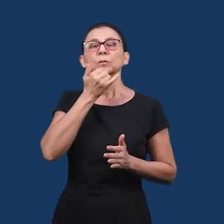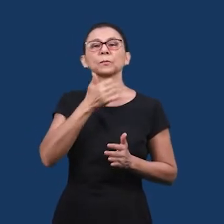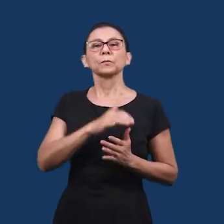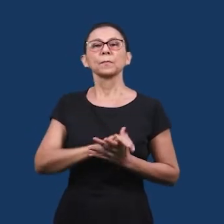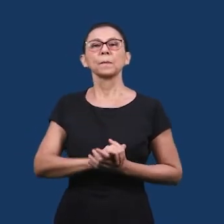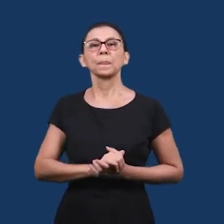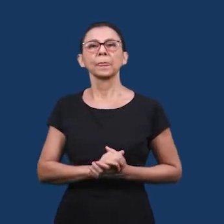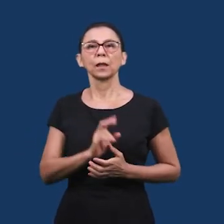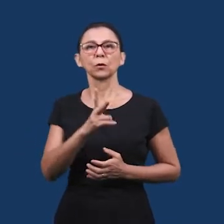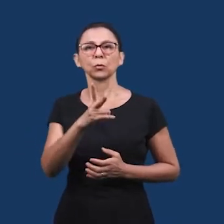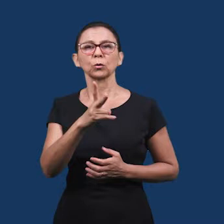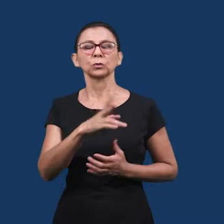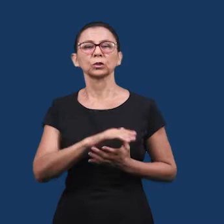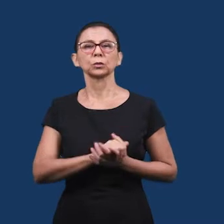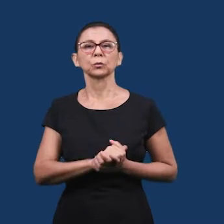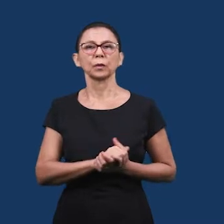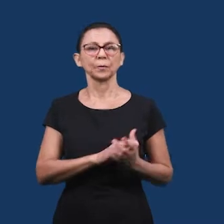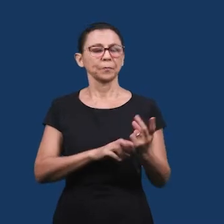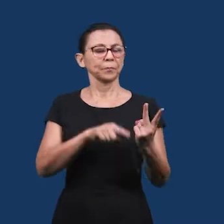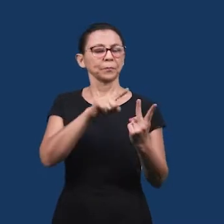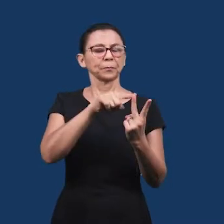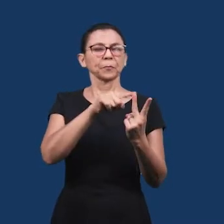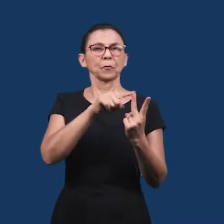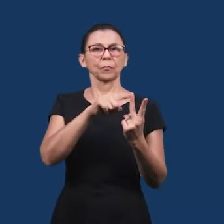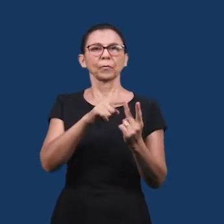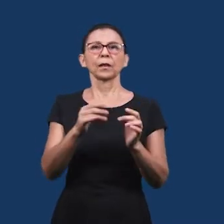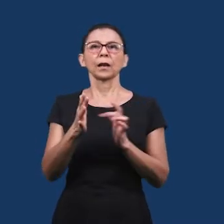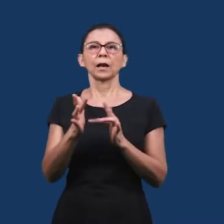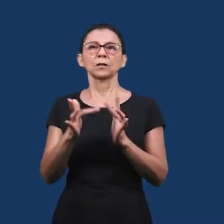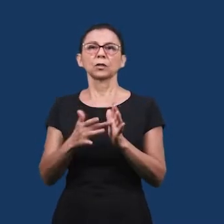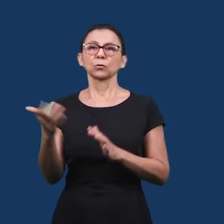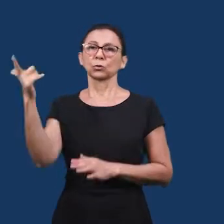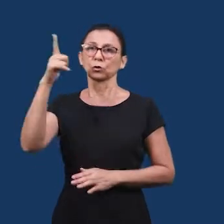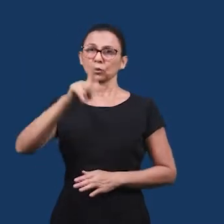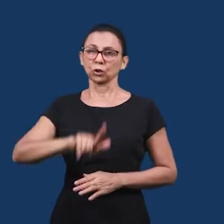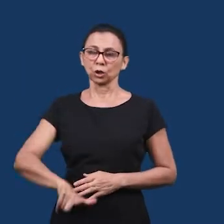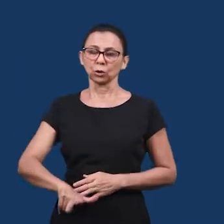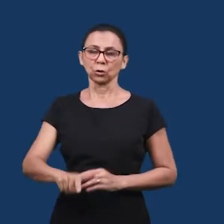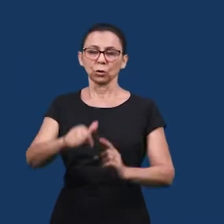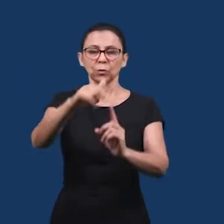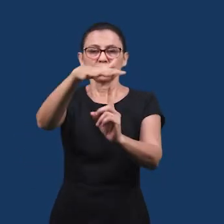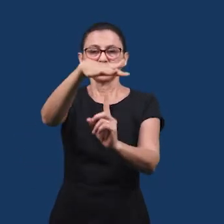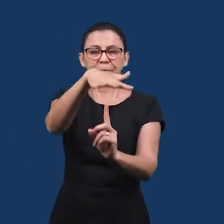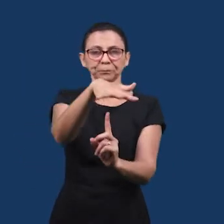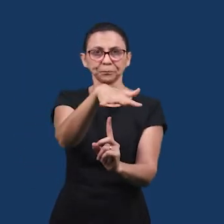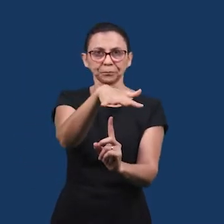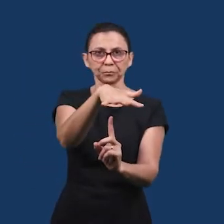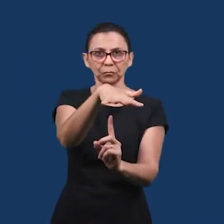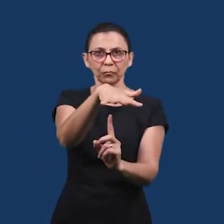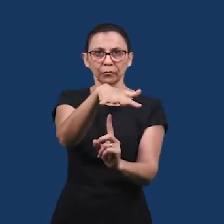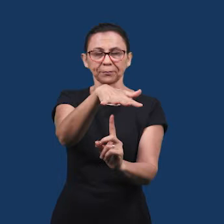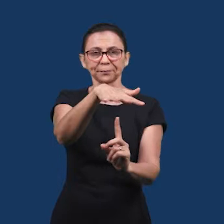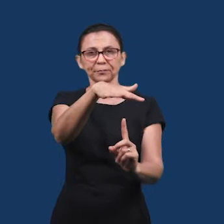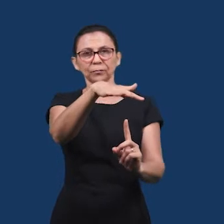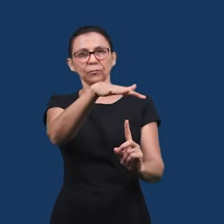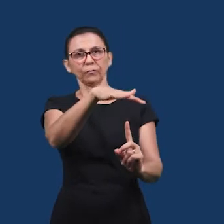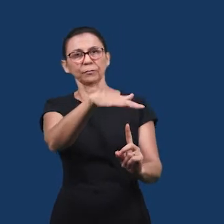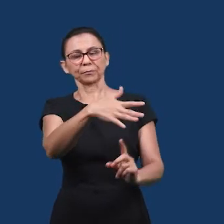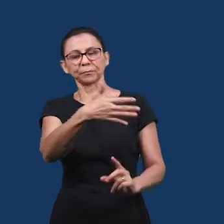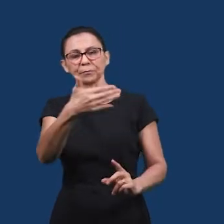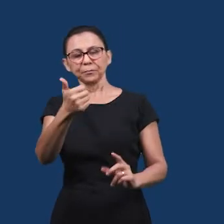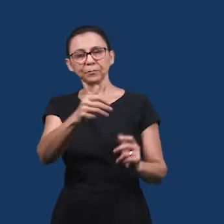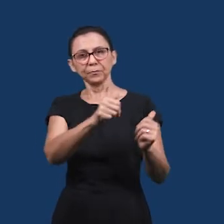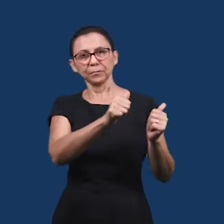8:25. Еще потом опять возложил руки на глаза ему и велел ему взглянуть. И